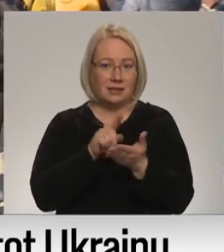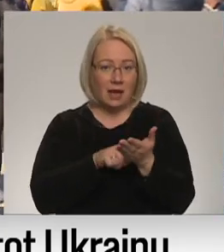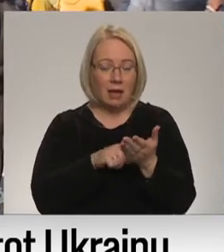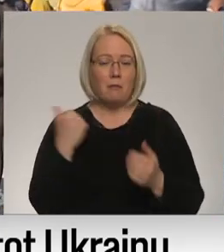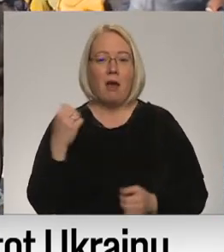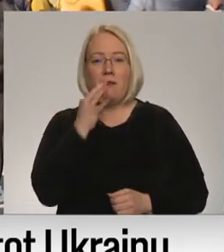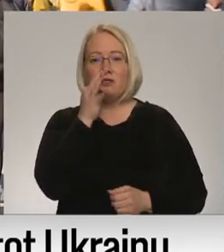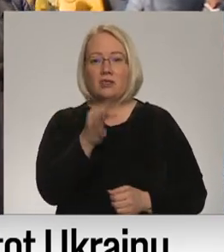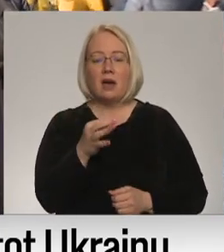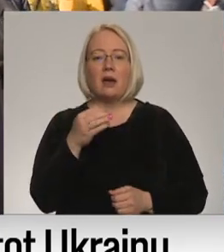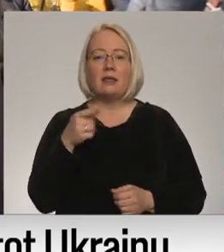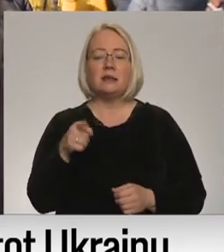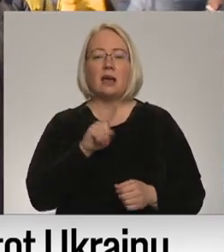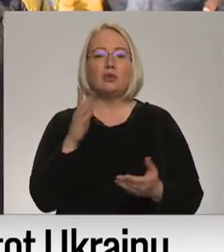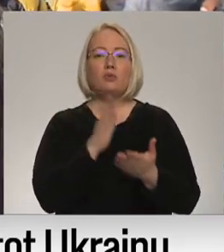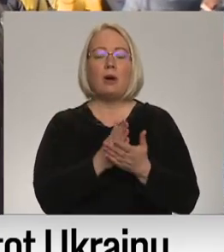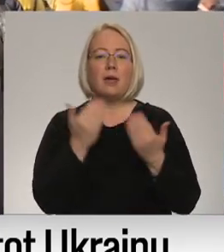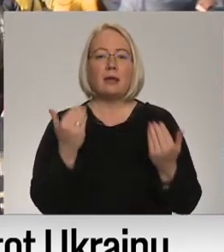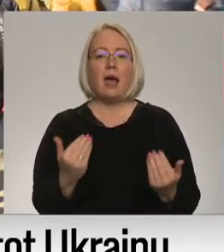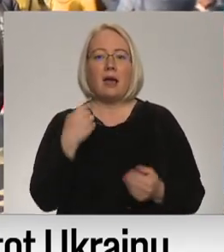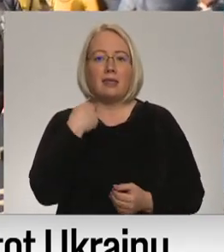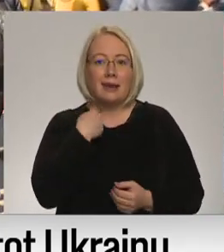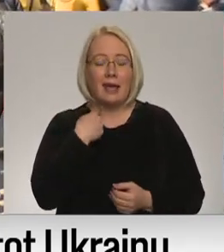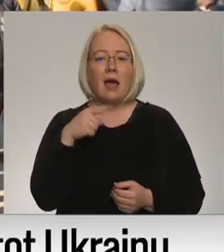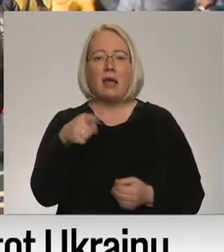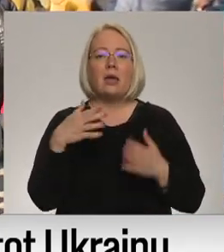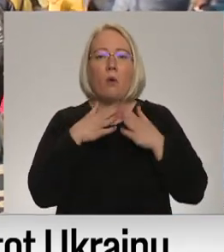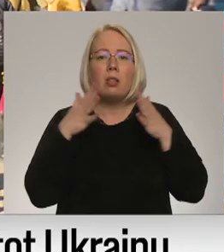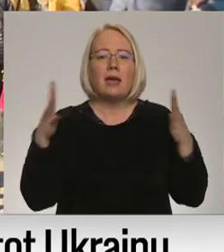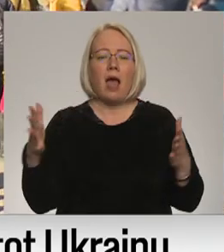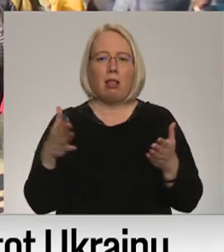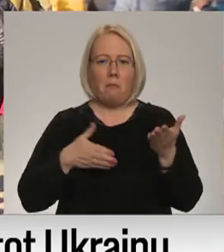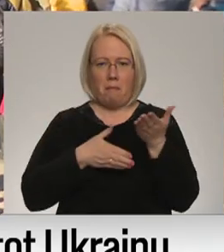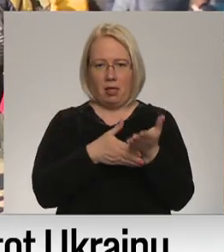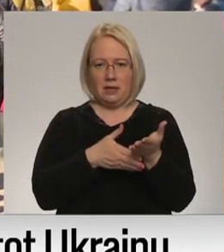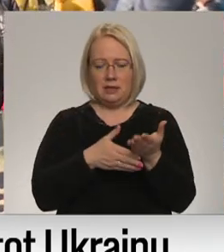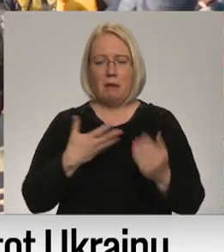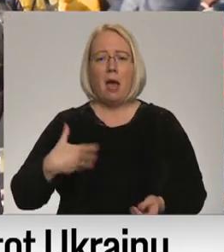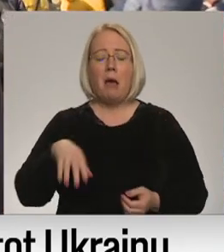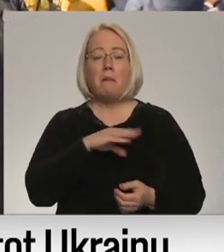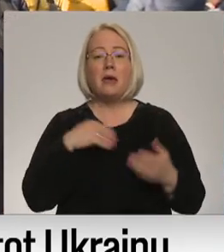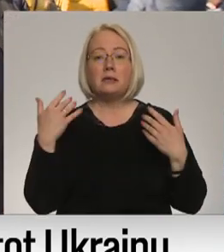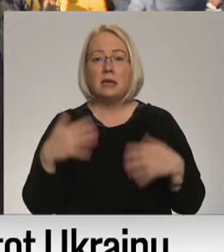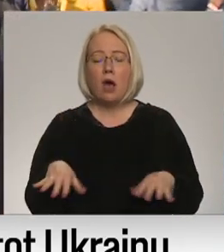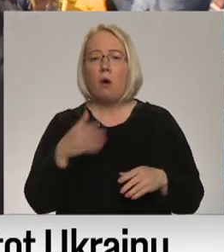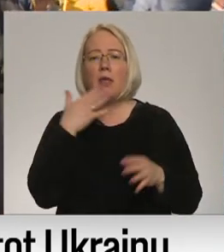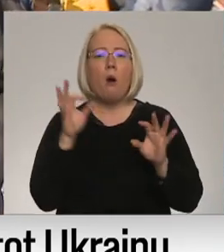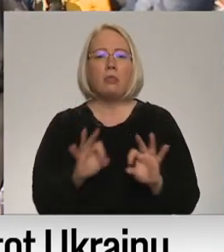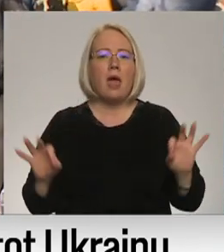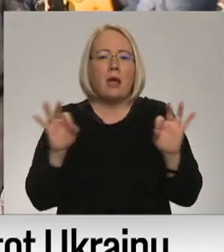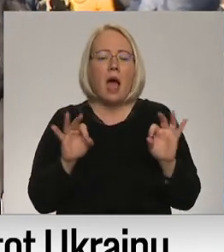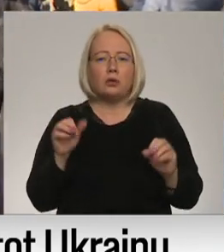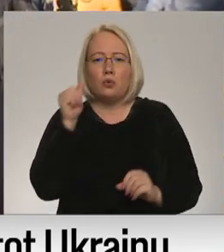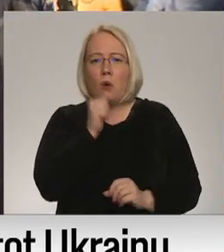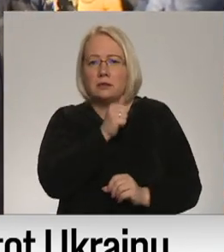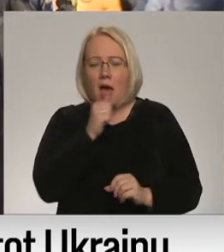šodien notika Rīgā, tā jau ir ļoti liela palīdzība. Un mēs jau nav nekāds noslēpums par